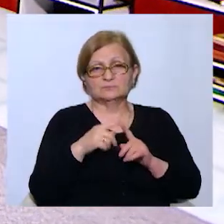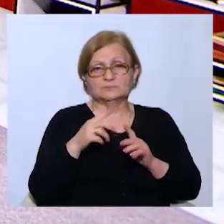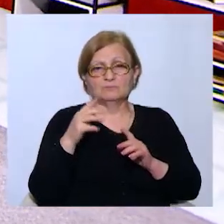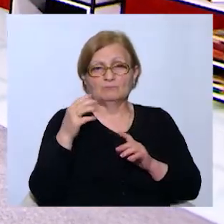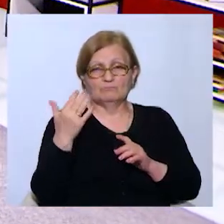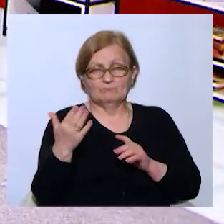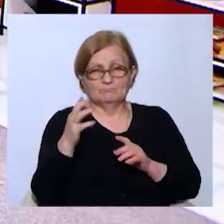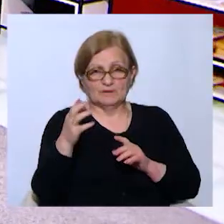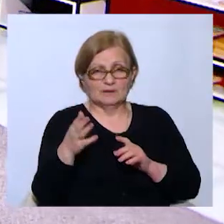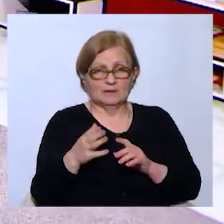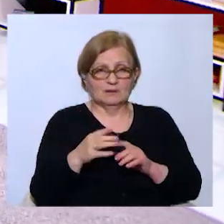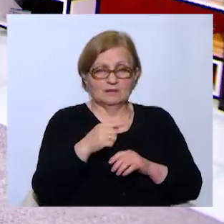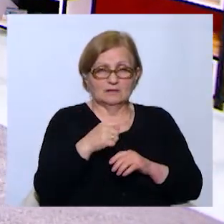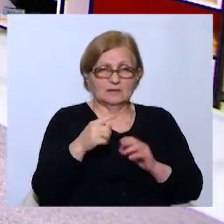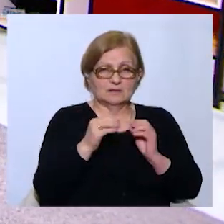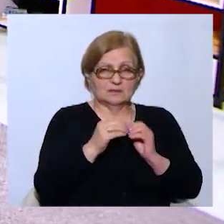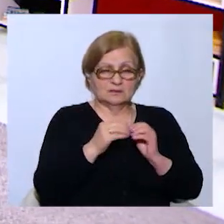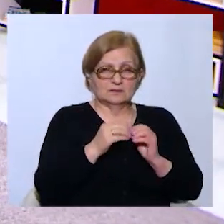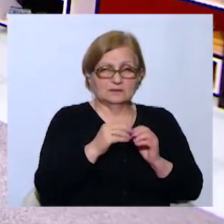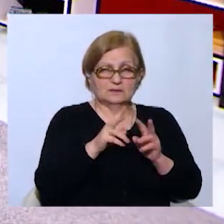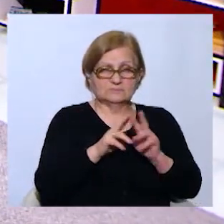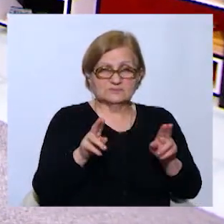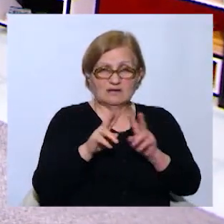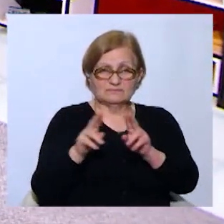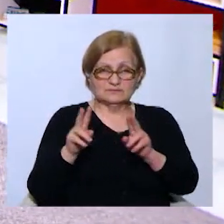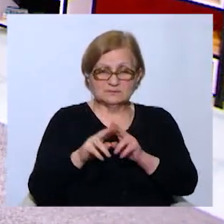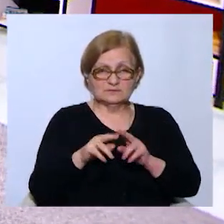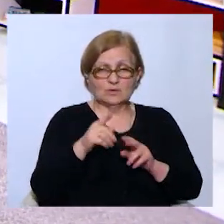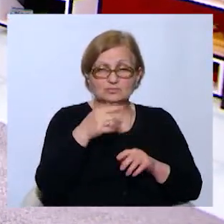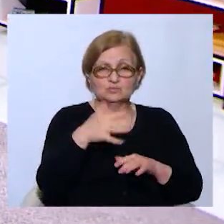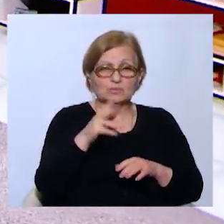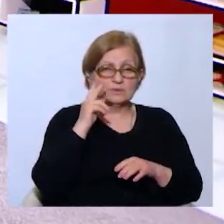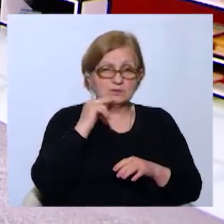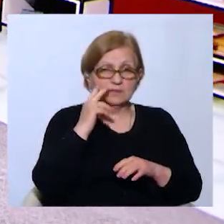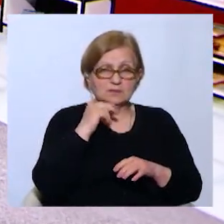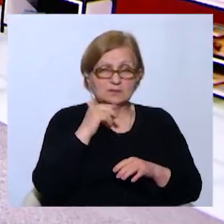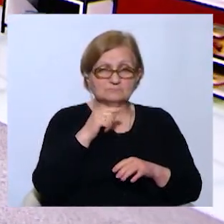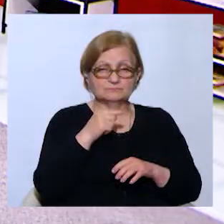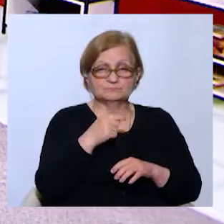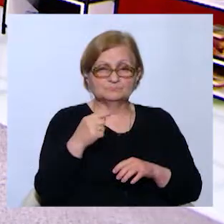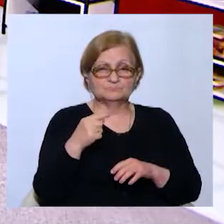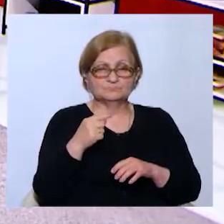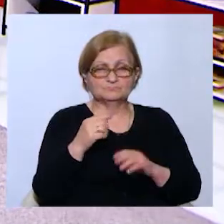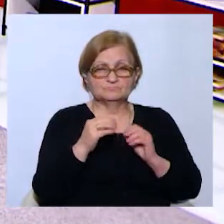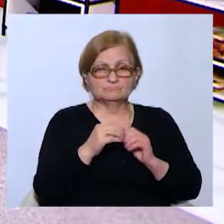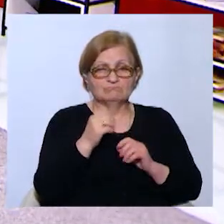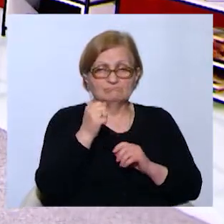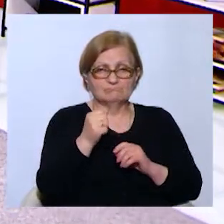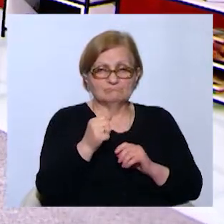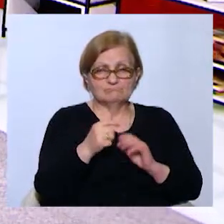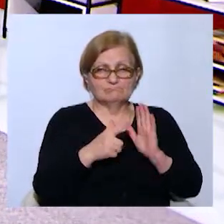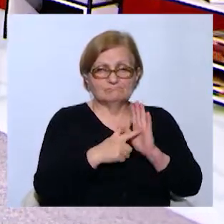ანალოგიურად -10a და 7a მსგავსი წევრია, ესენი კი რიცხვებია. -10a-ს მიმატებული 7a